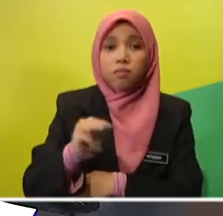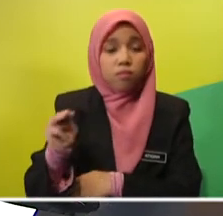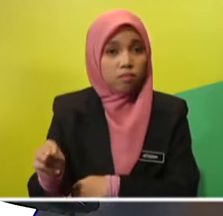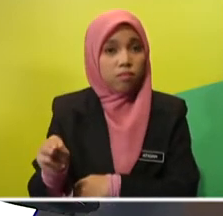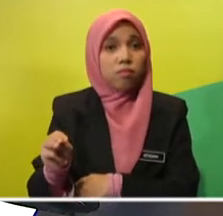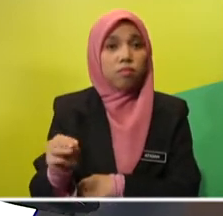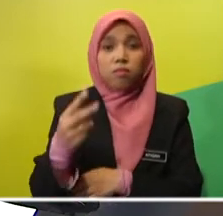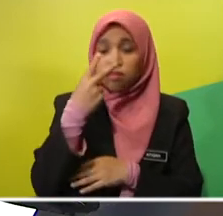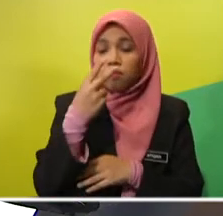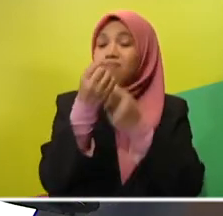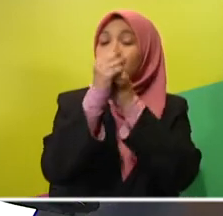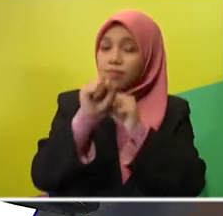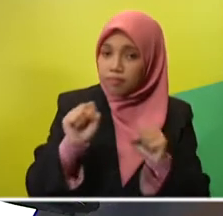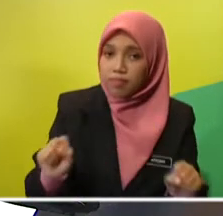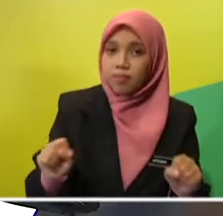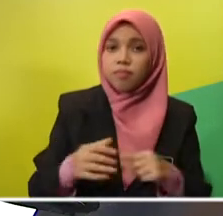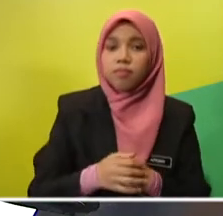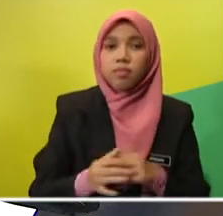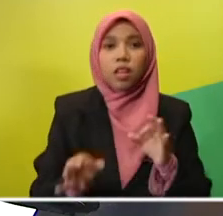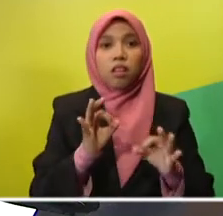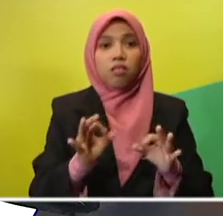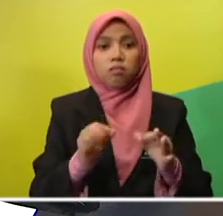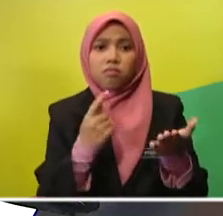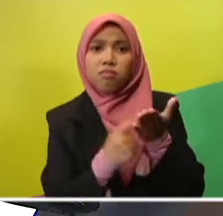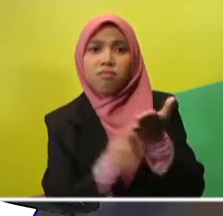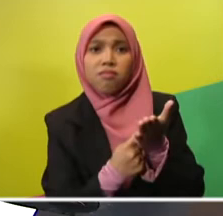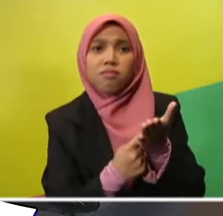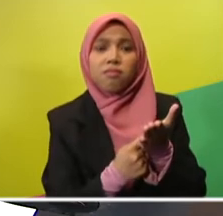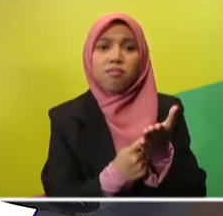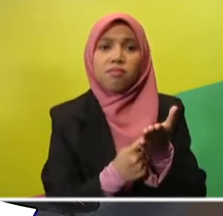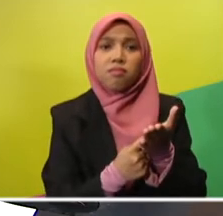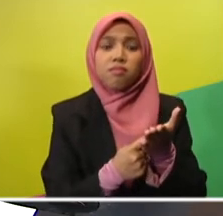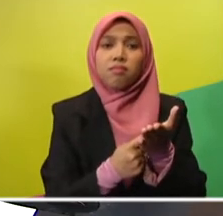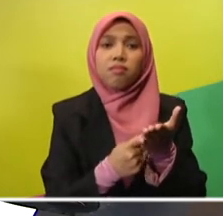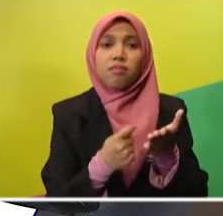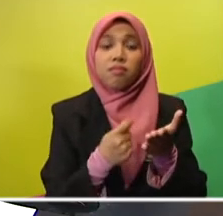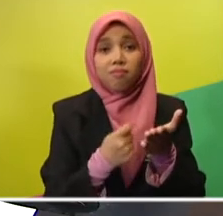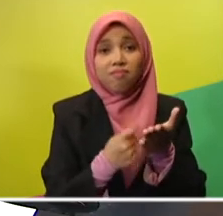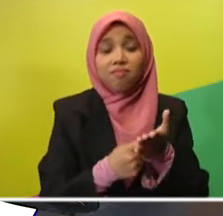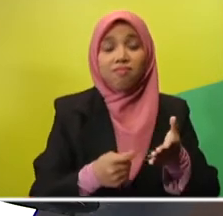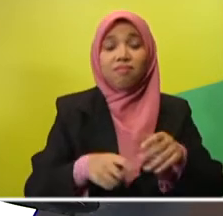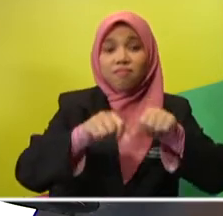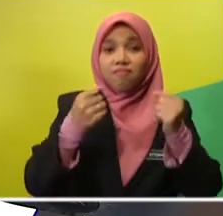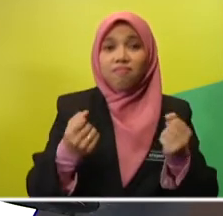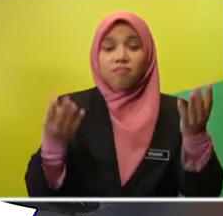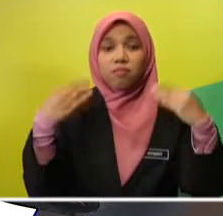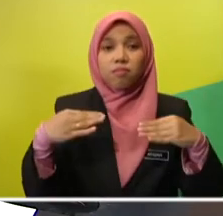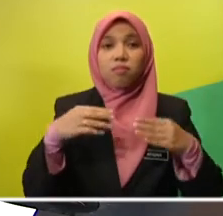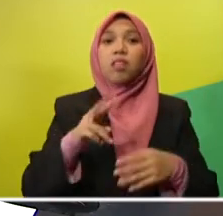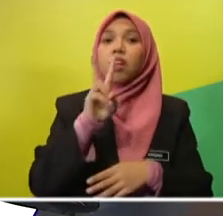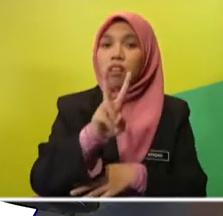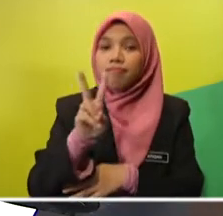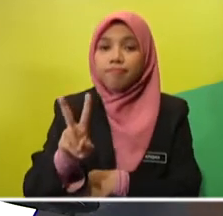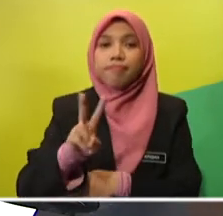kita bersedia. Kalau kita tiba-tiba U-turn, dia terlanggar kita, dua-dua terjatuh. Yang penting kita